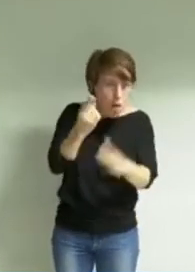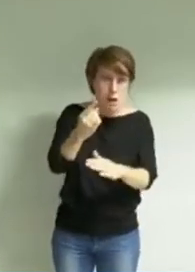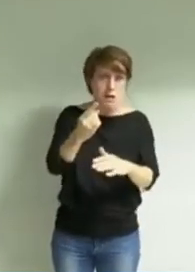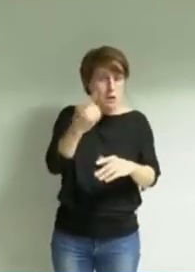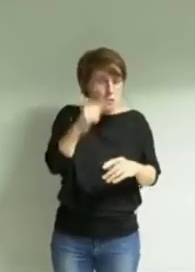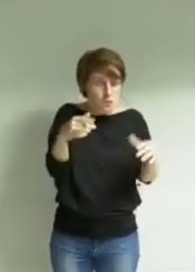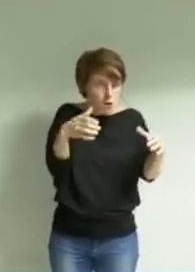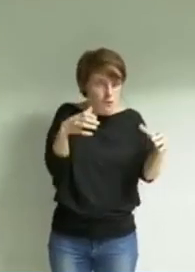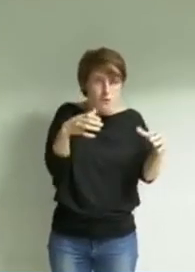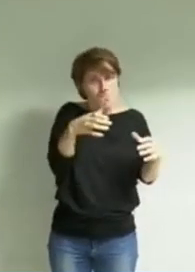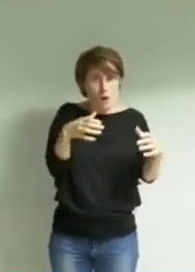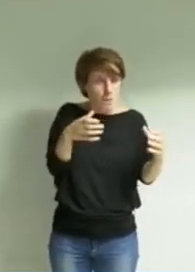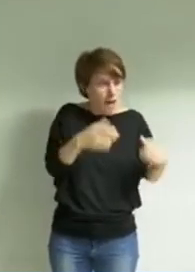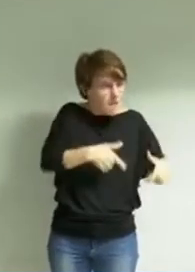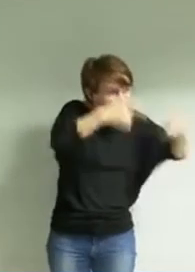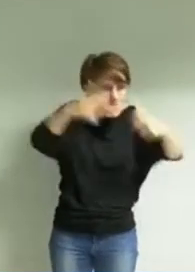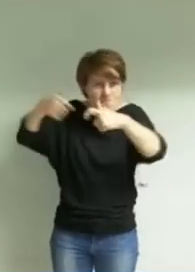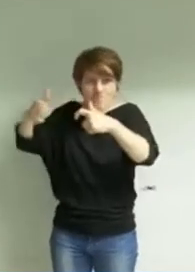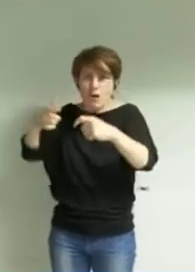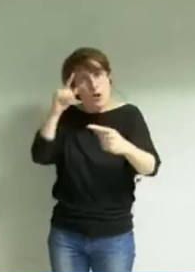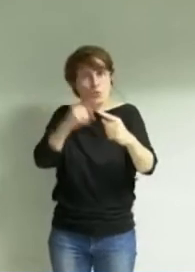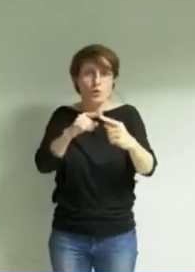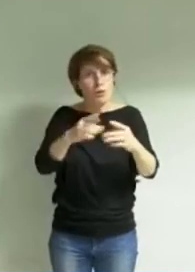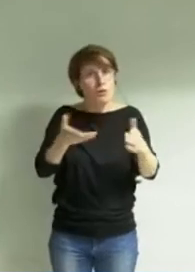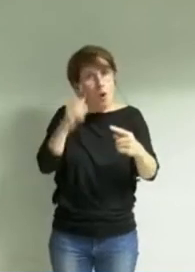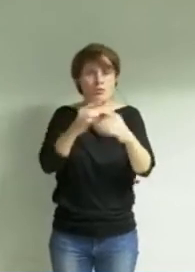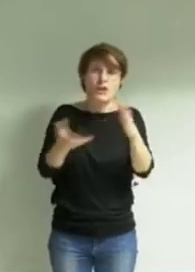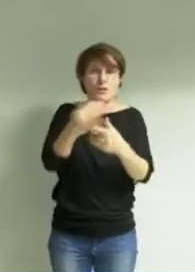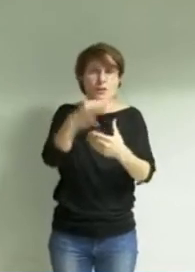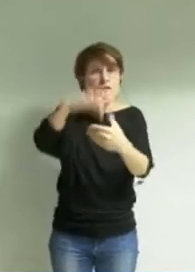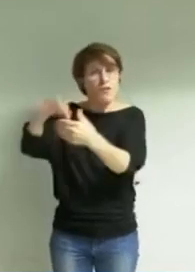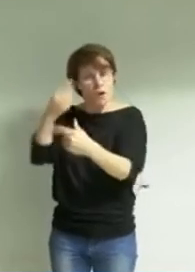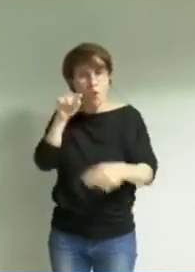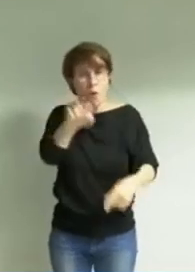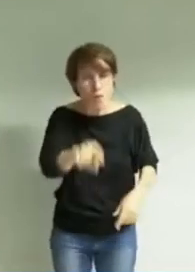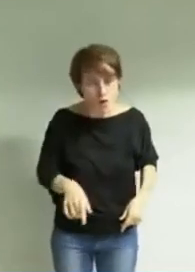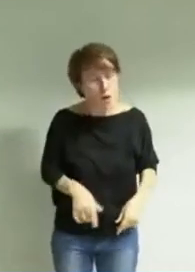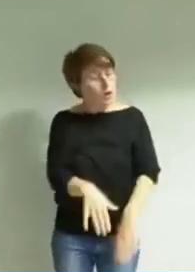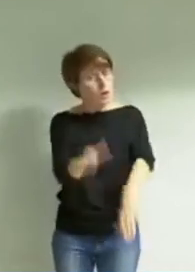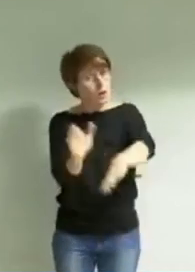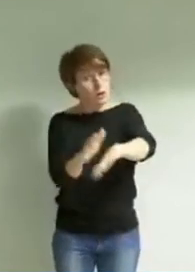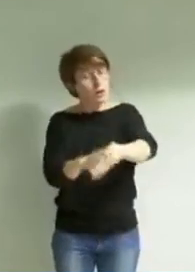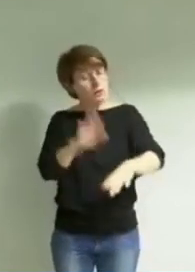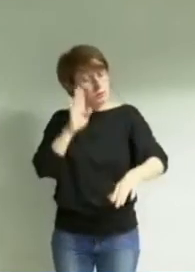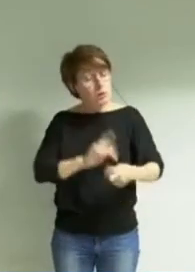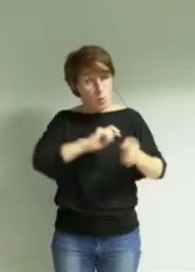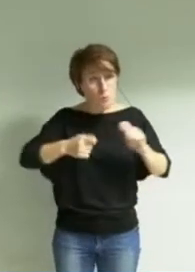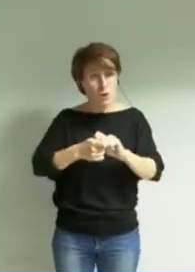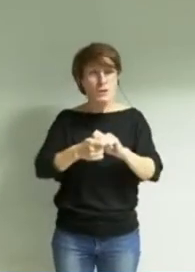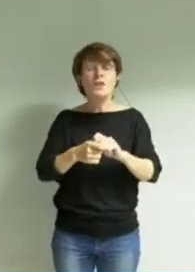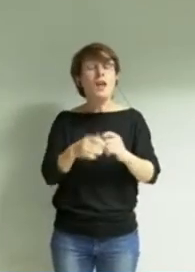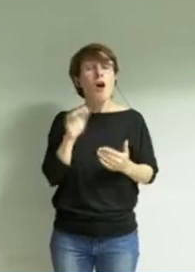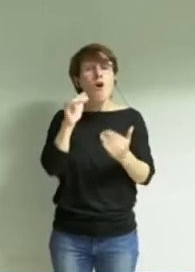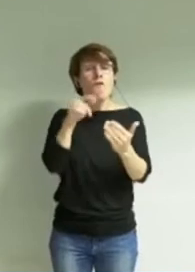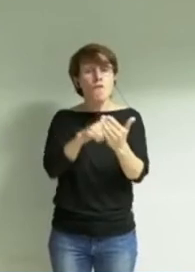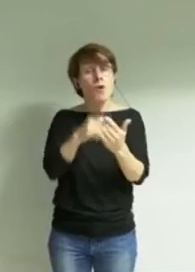d'entassement électoral, eh bien, nous vous demandons d'en changer, nous vous demandons de modifier. Ce vœu a pour objet, vous ne voulez pas préserver